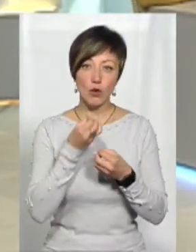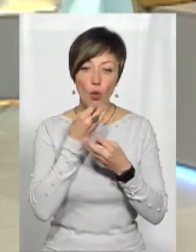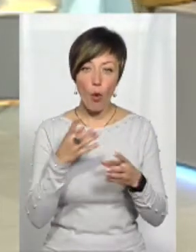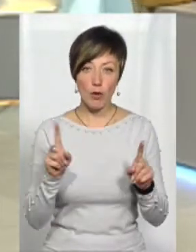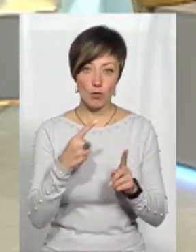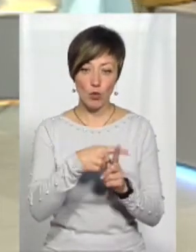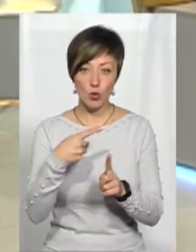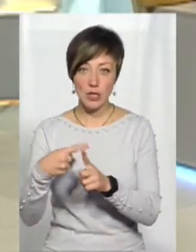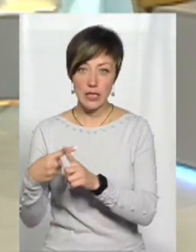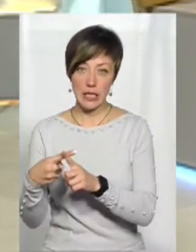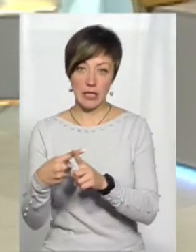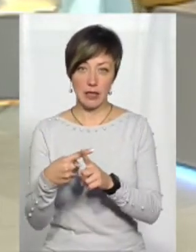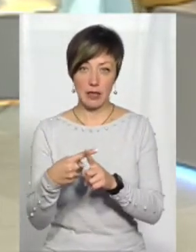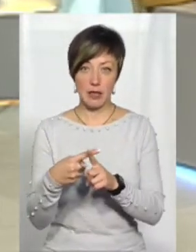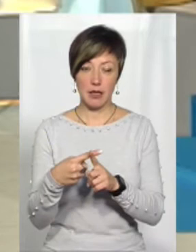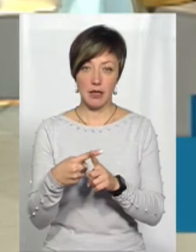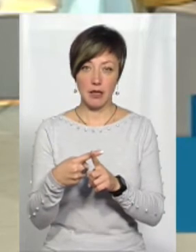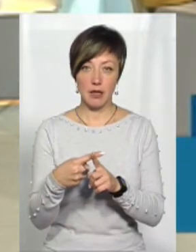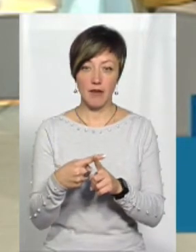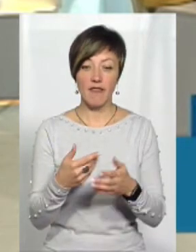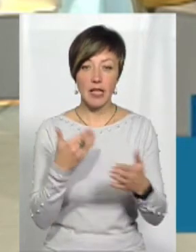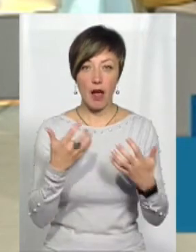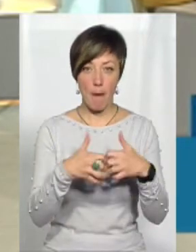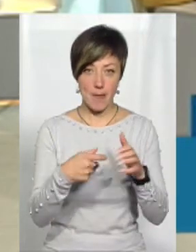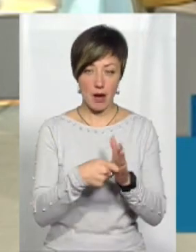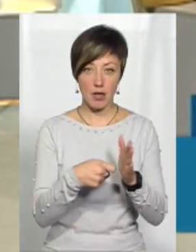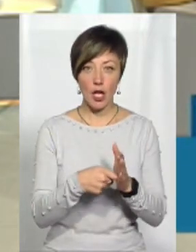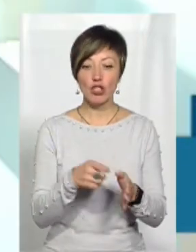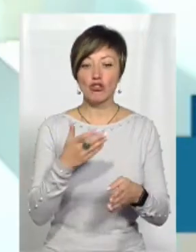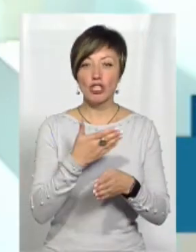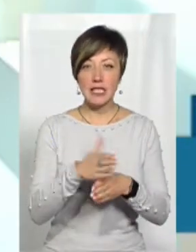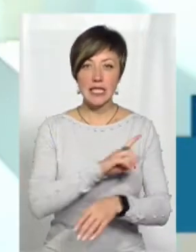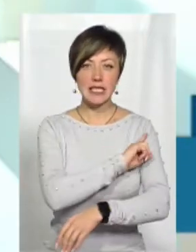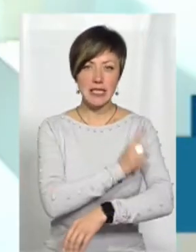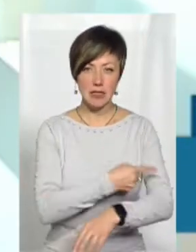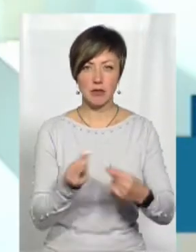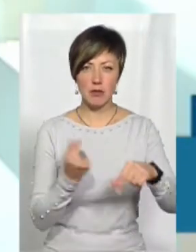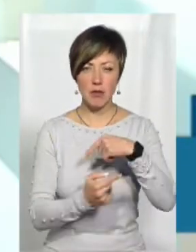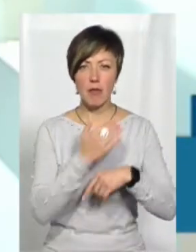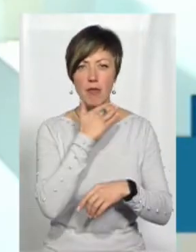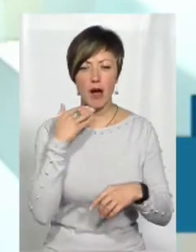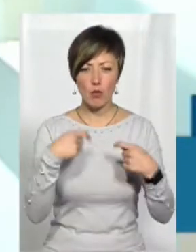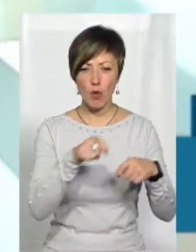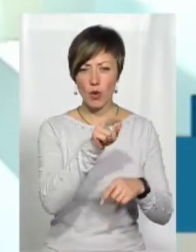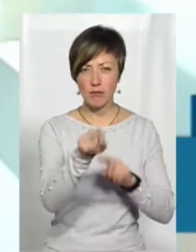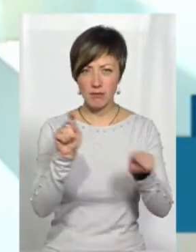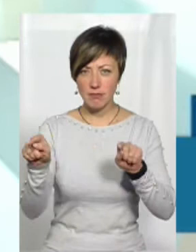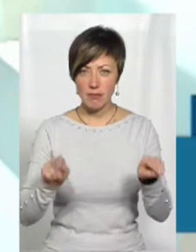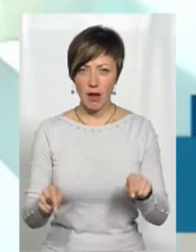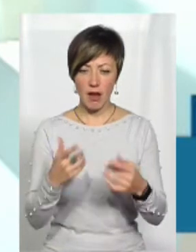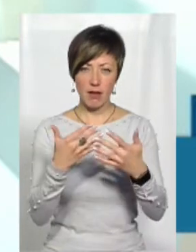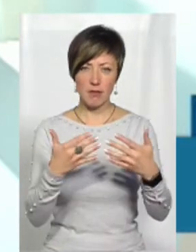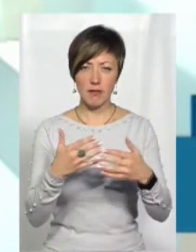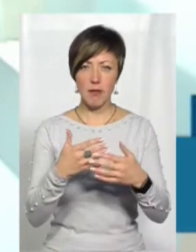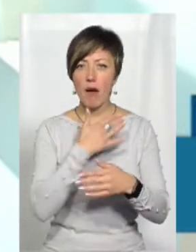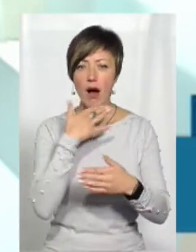сторони, і навіть приватні підприємці будуть мати... Частина підприємців, сильних підприємців, які мають вже багато продавців, яких великий